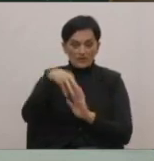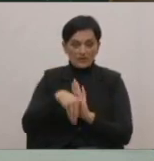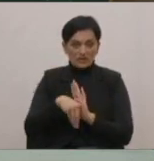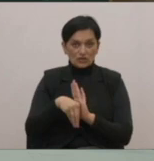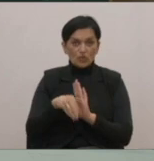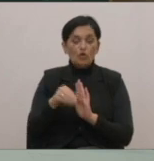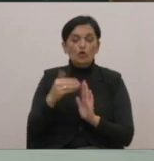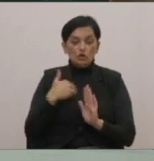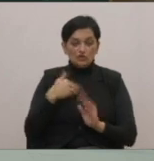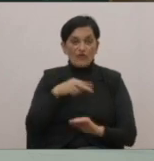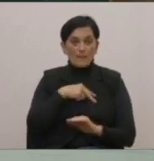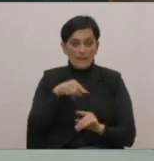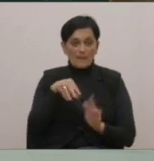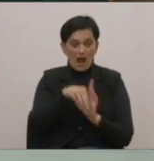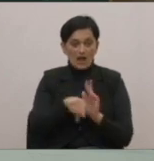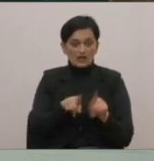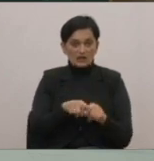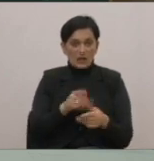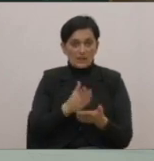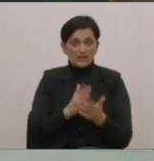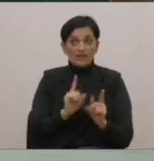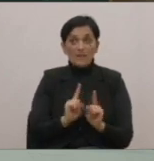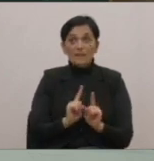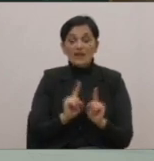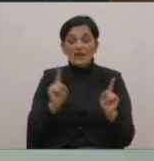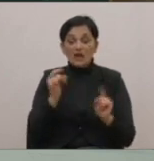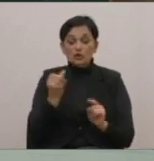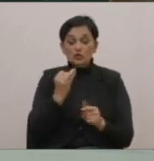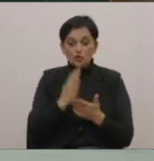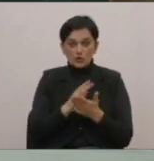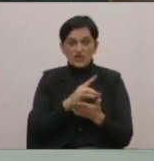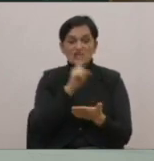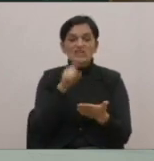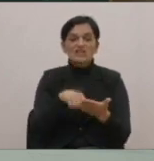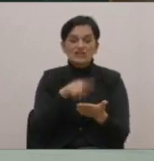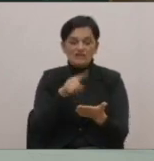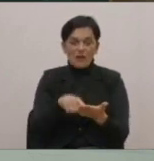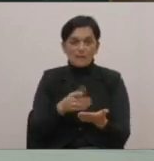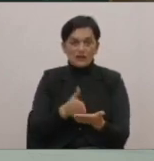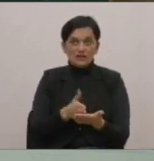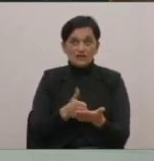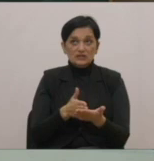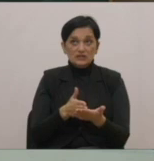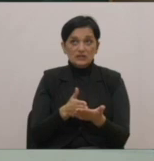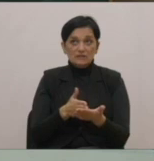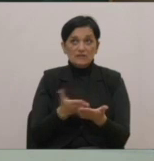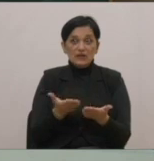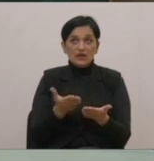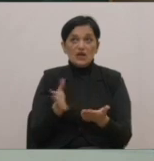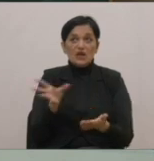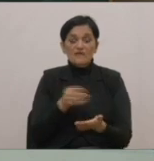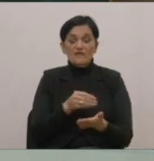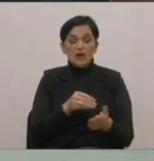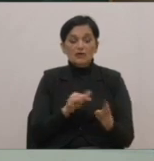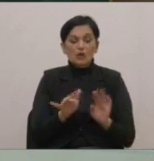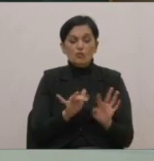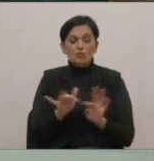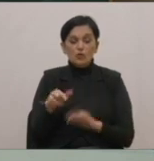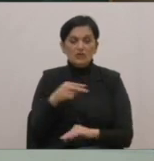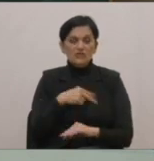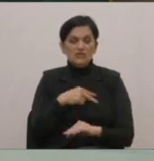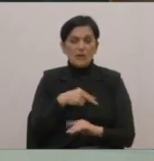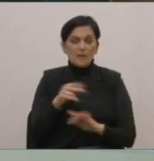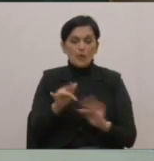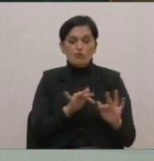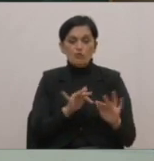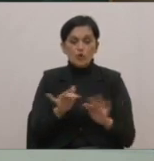ასე ხდება ჩვენ პარლამენტში. როცა განსაკუთრებული ინტერესი არის, კითხვებიც ისმევა ხოლმე. ასე რომ ყველა პროცედურა არის საპარლამენტო